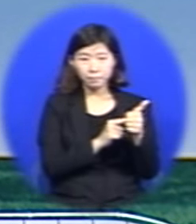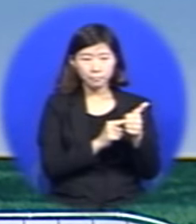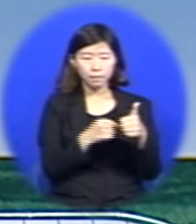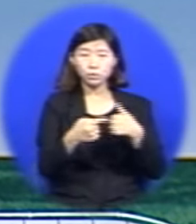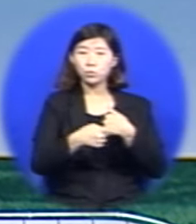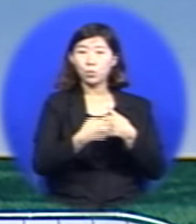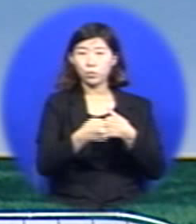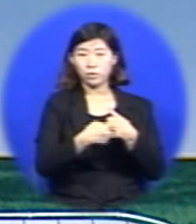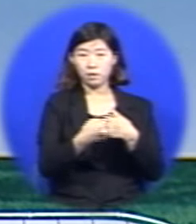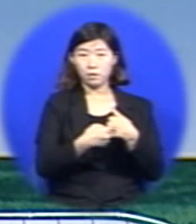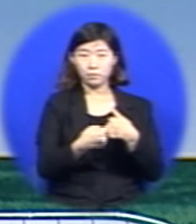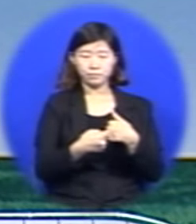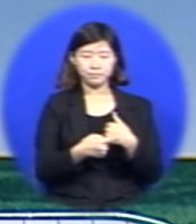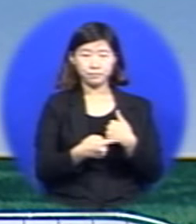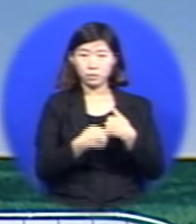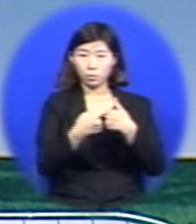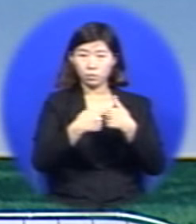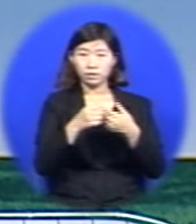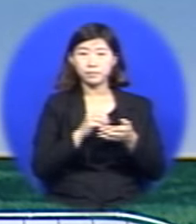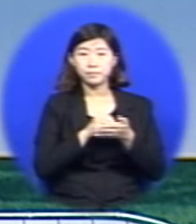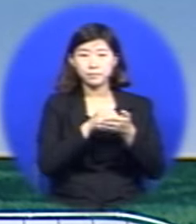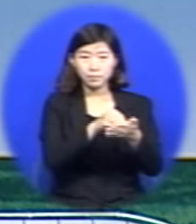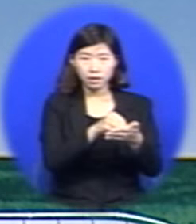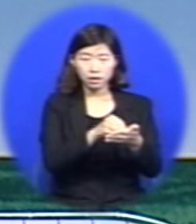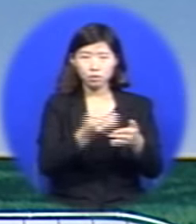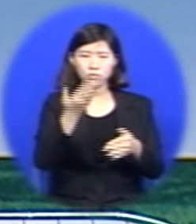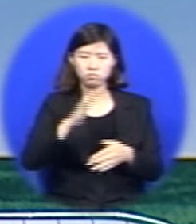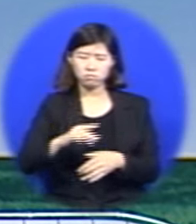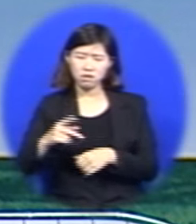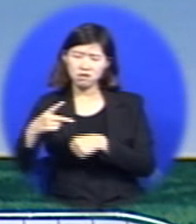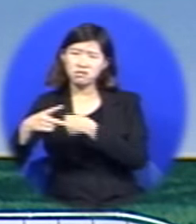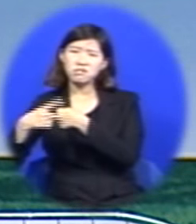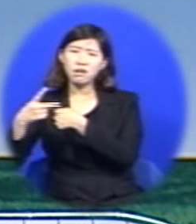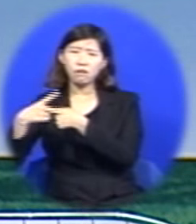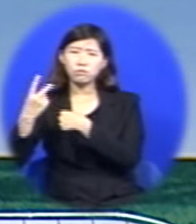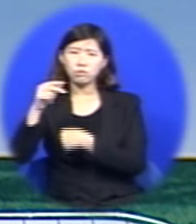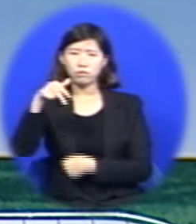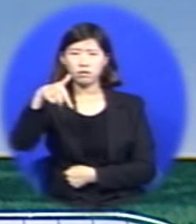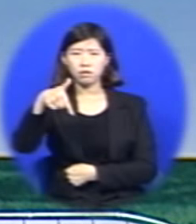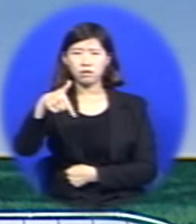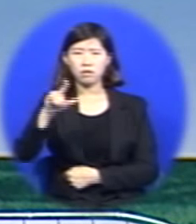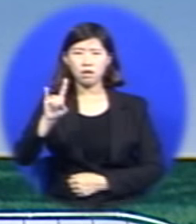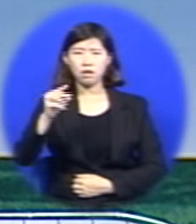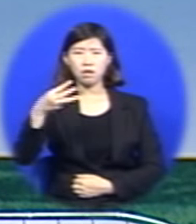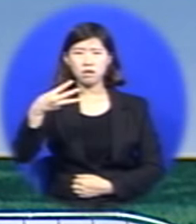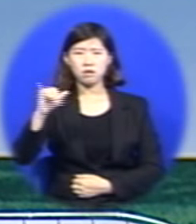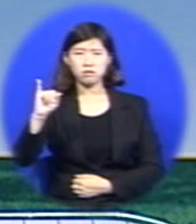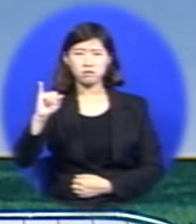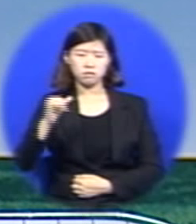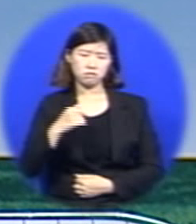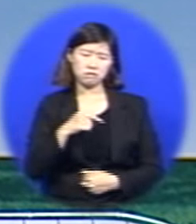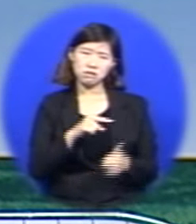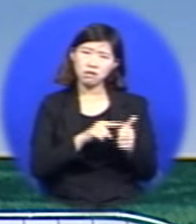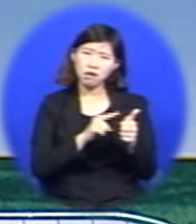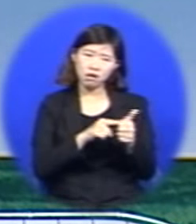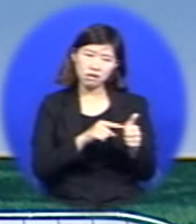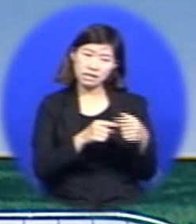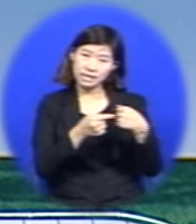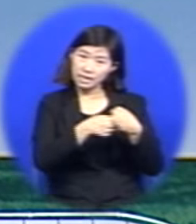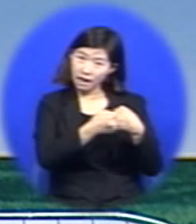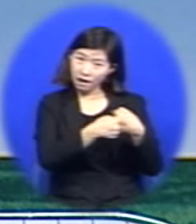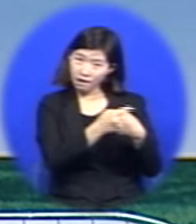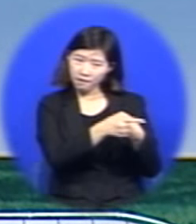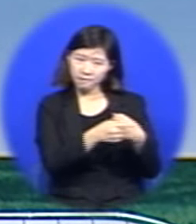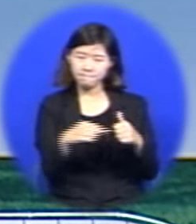2학년 아이가 자기를 늘 괴롭히는 겁니다. 게레슨 존스라고 하는 2학년 아이가 1학년인